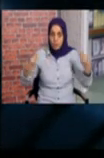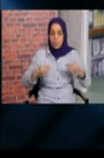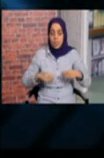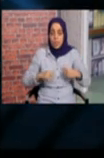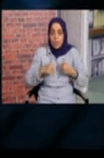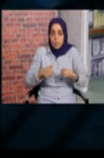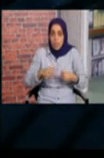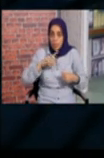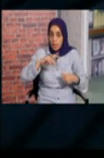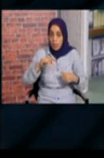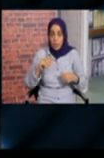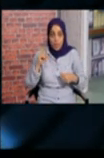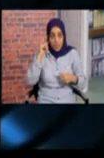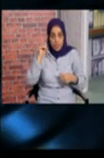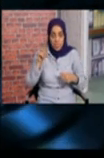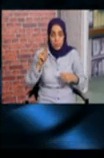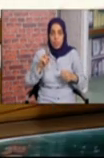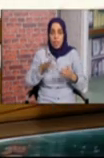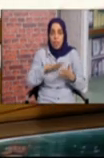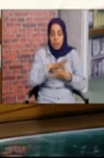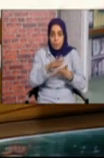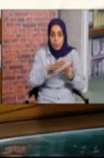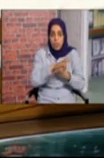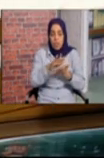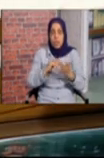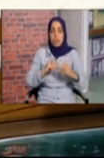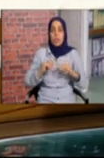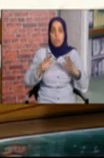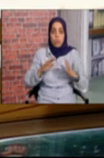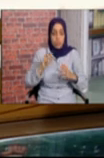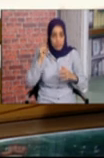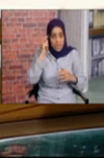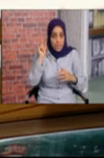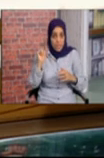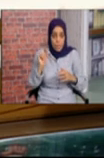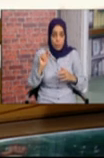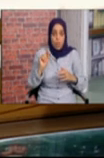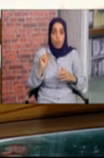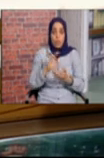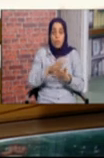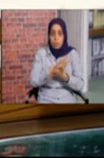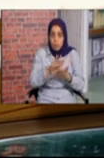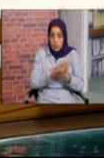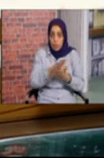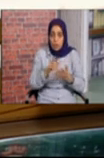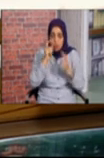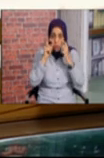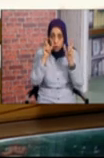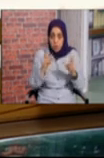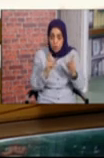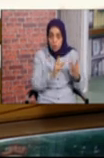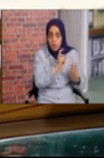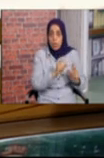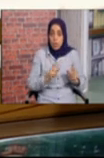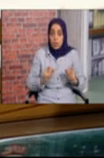يخلينا نتكلم برضو على نسبه الانتكاسات، يعني هل احنا عندنا نسبه محدده للانتكاسه للاشخاص مثلا اللي